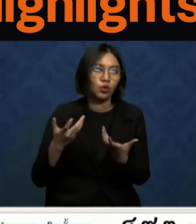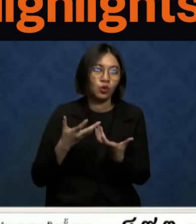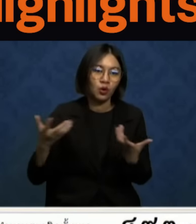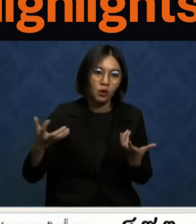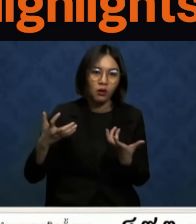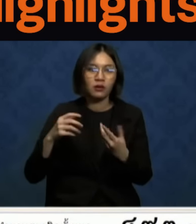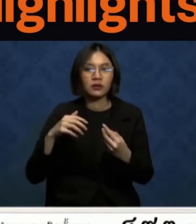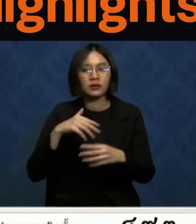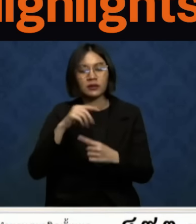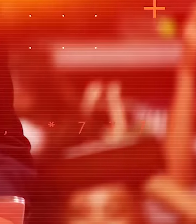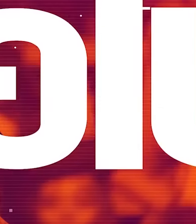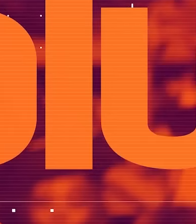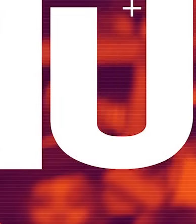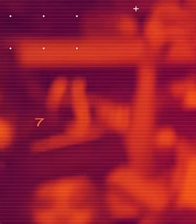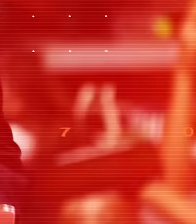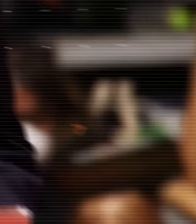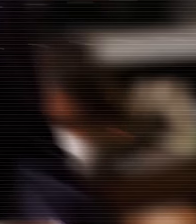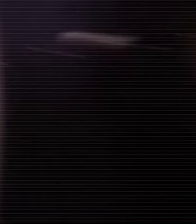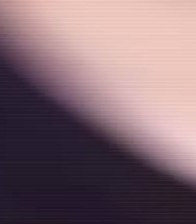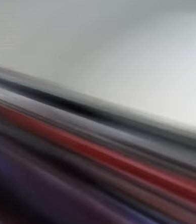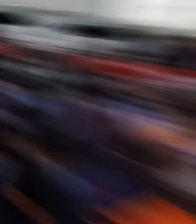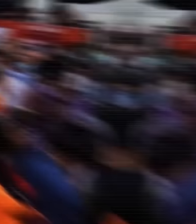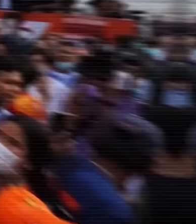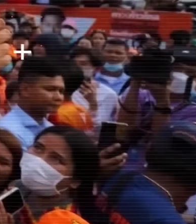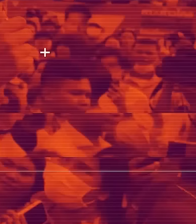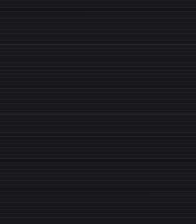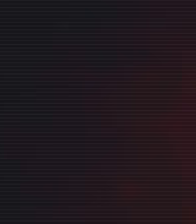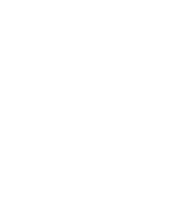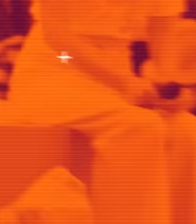ของประเทศไทยอยู่มากพอสมควร